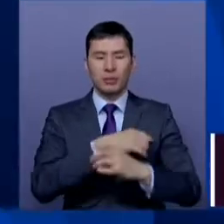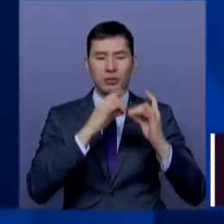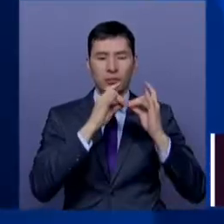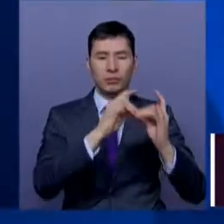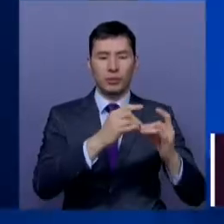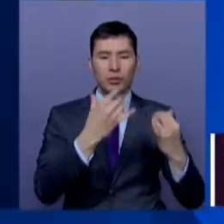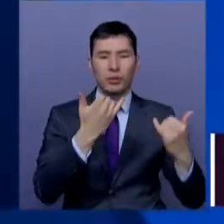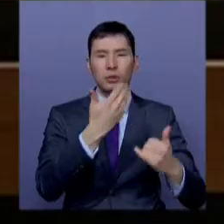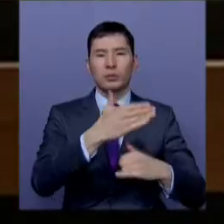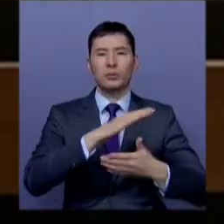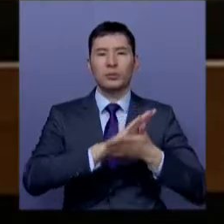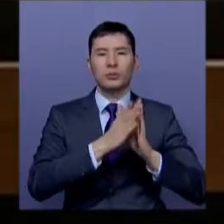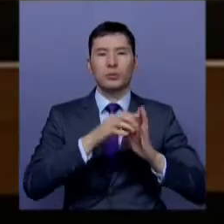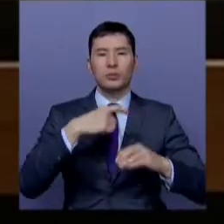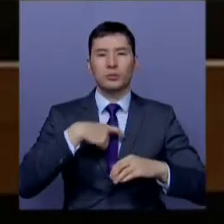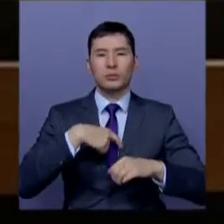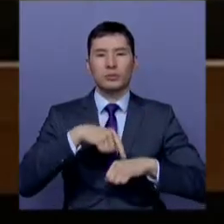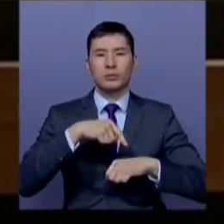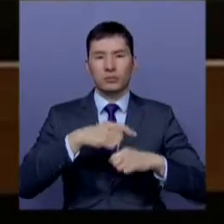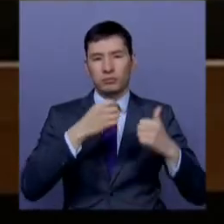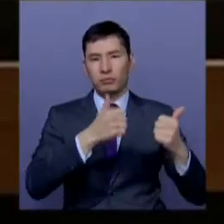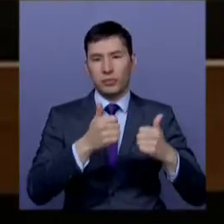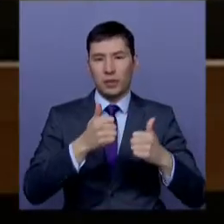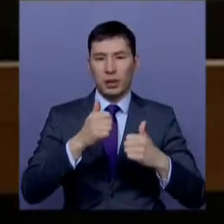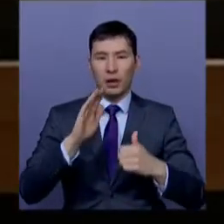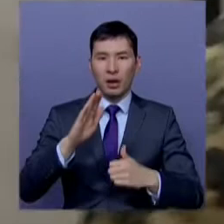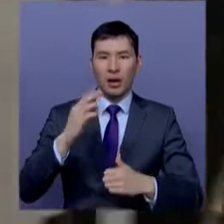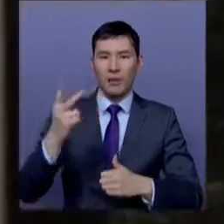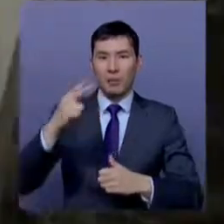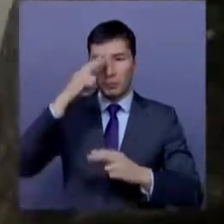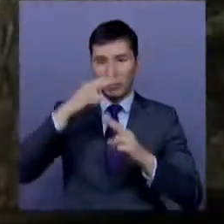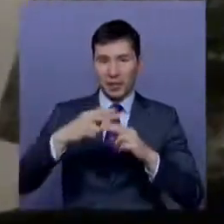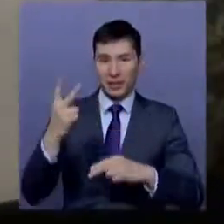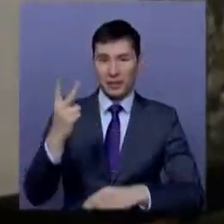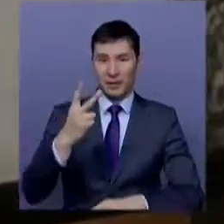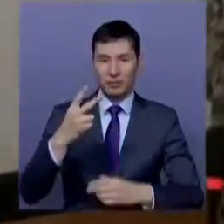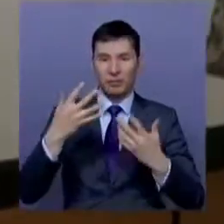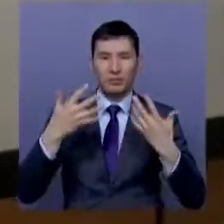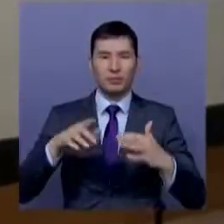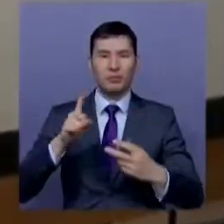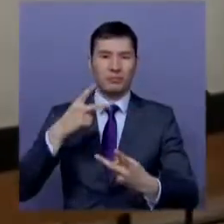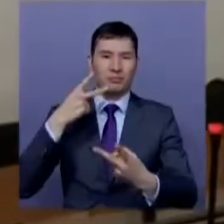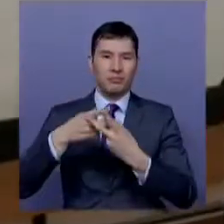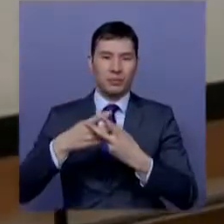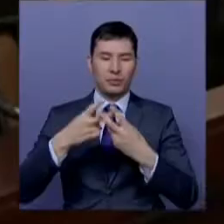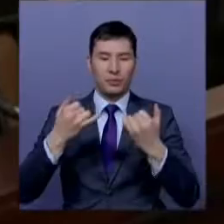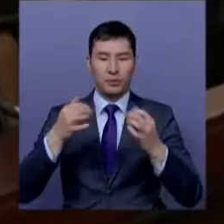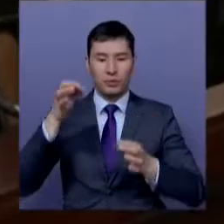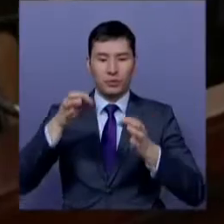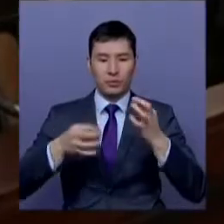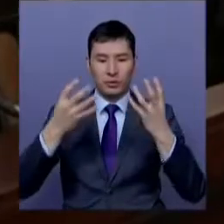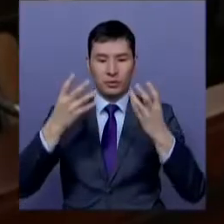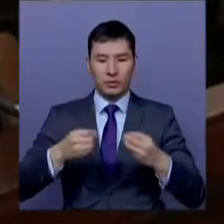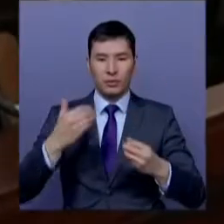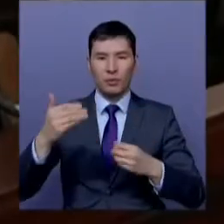жағдайы қазір бір қалыпты. Ағайындылар болса, біраз өмірін енді темір тордың арғы бетінде өткізбек. Бүгінгі соттың үкімін естіген